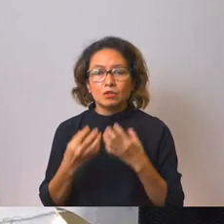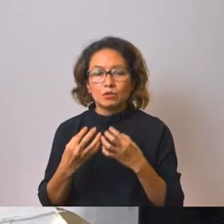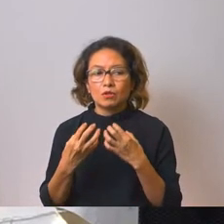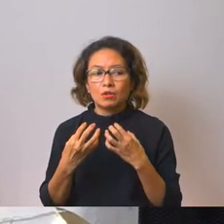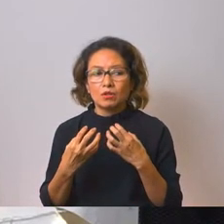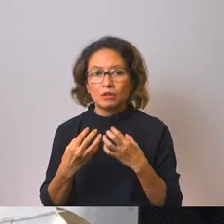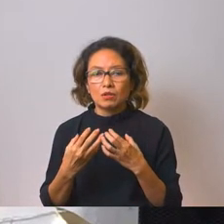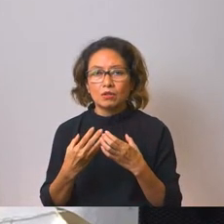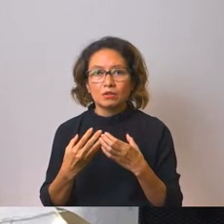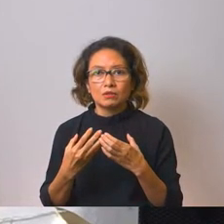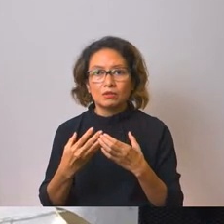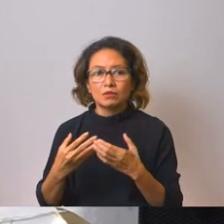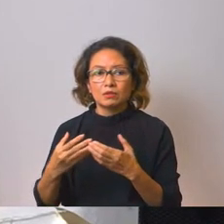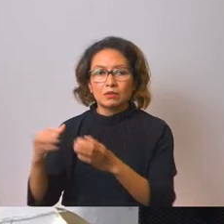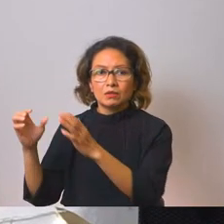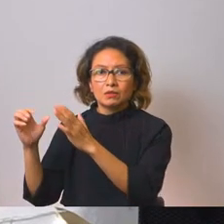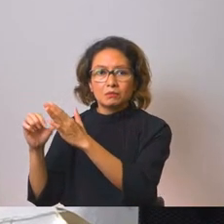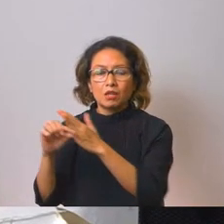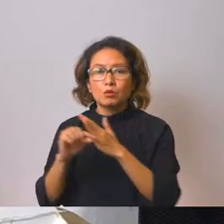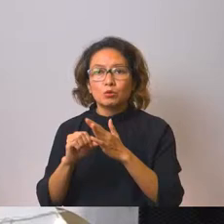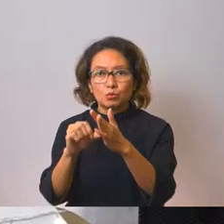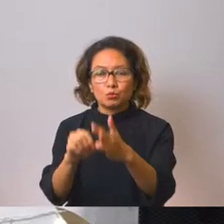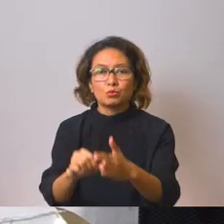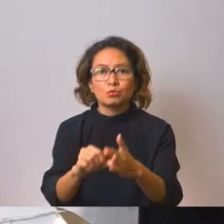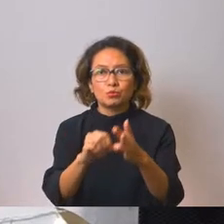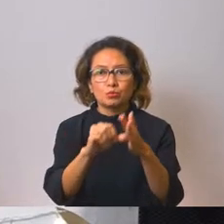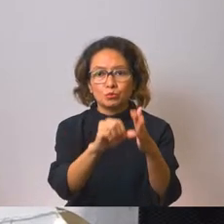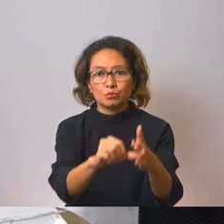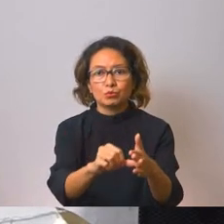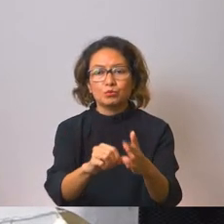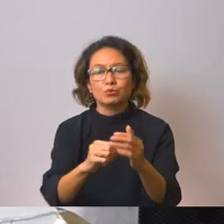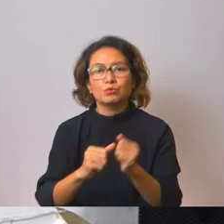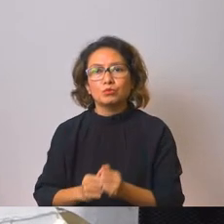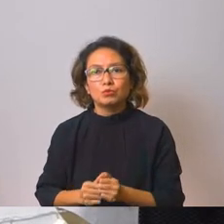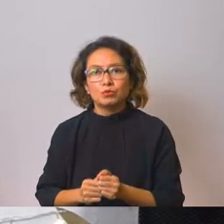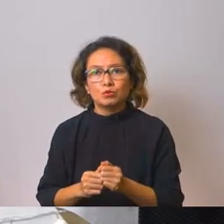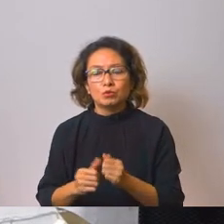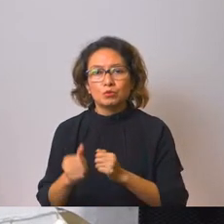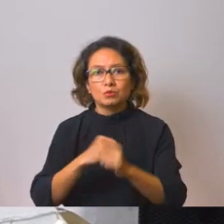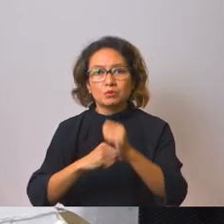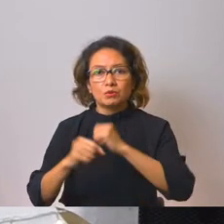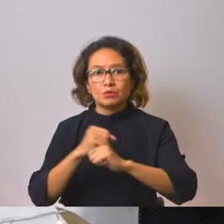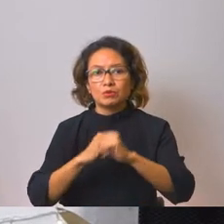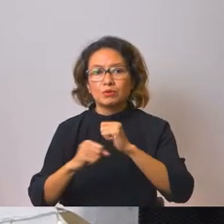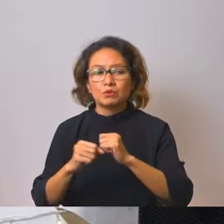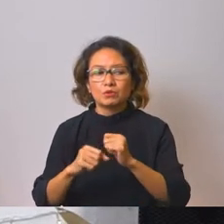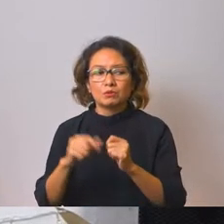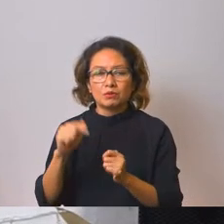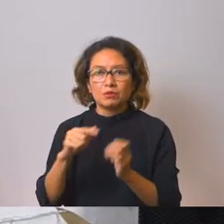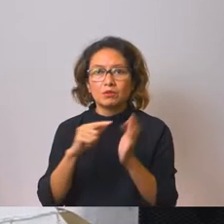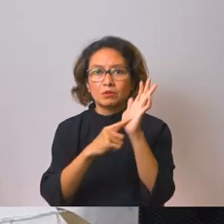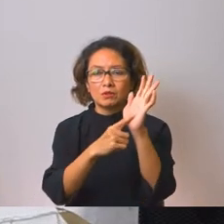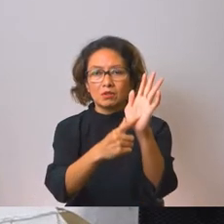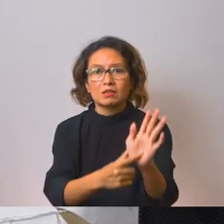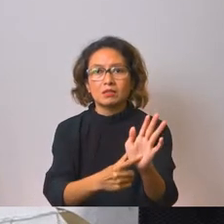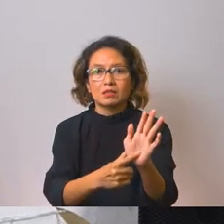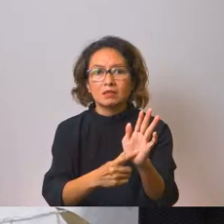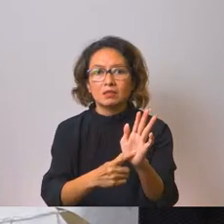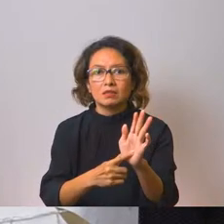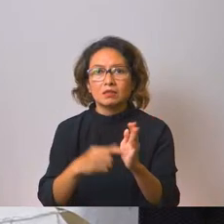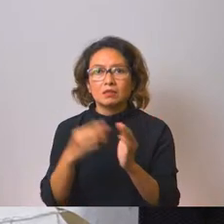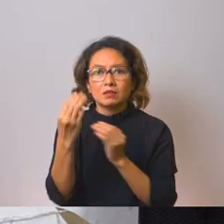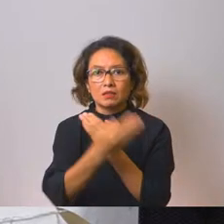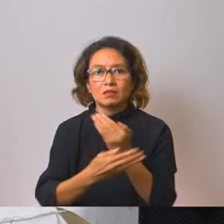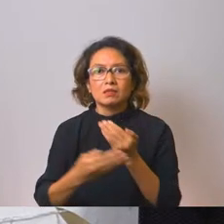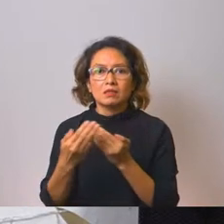Aksi donasi Natal kali ini diwujudkan sebagai tanda kasih kepada 29 orang tenaga